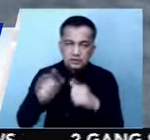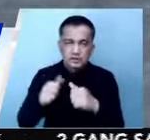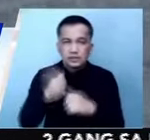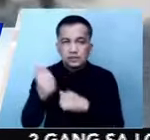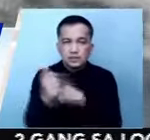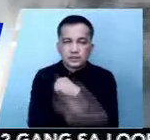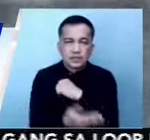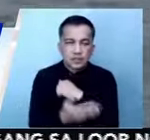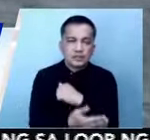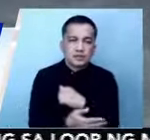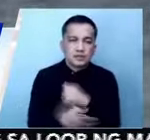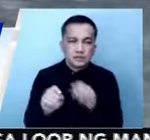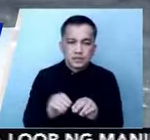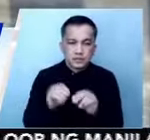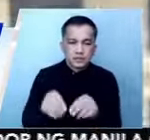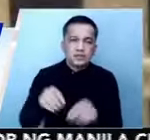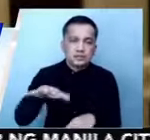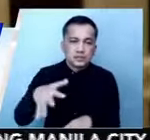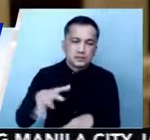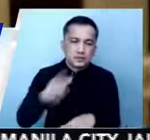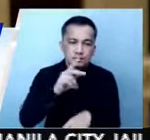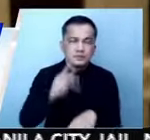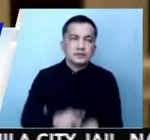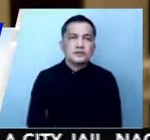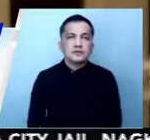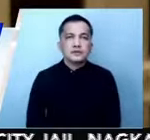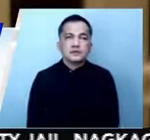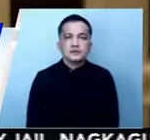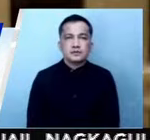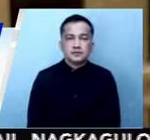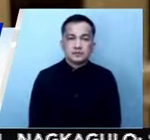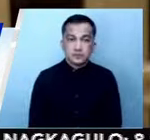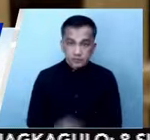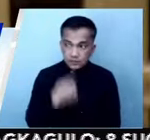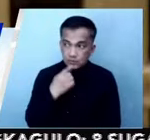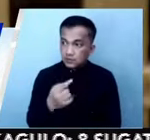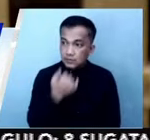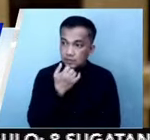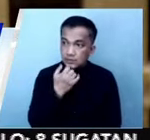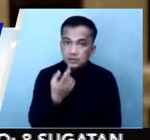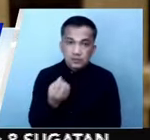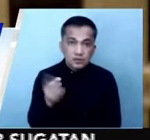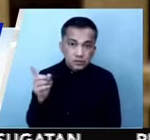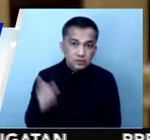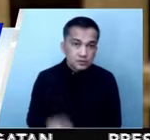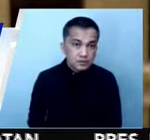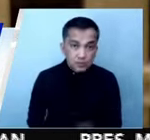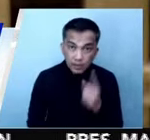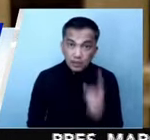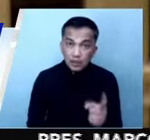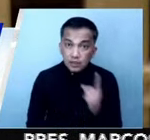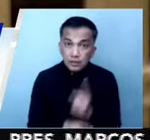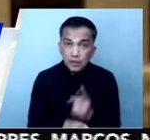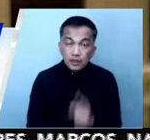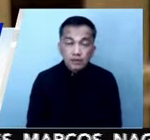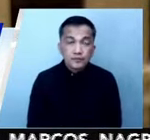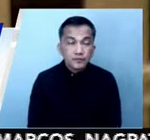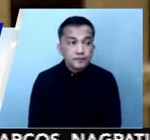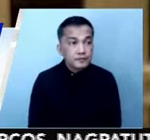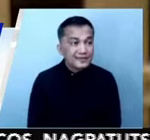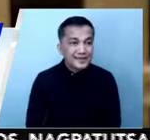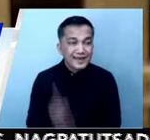dahil nalalagay sa alanganin ng Pilipinas. Sabi, mali yung ginawa ninyo. Hindi ba? Ano yung tinatago